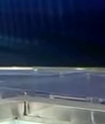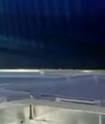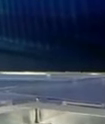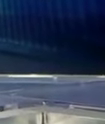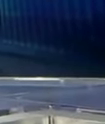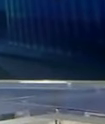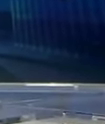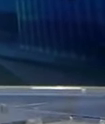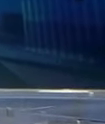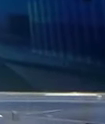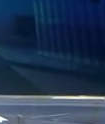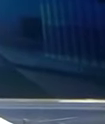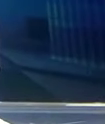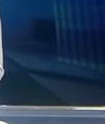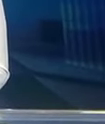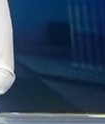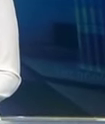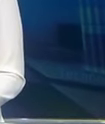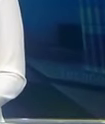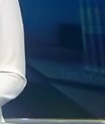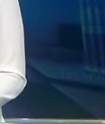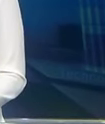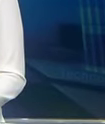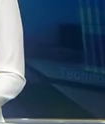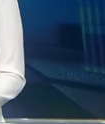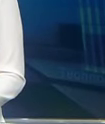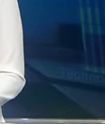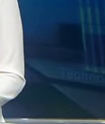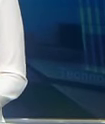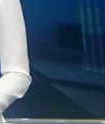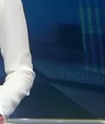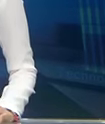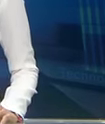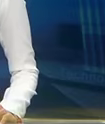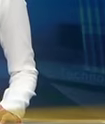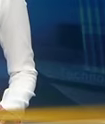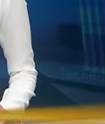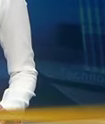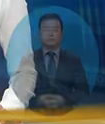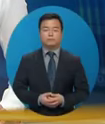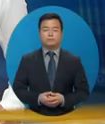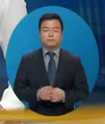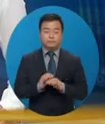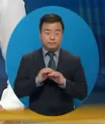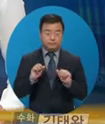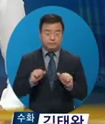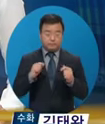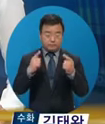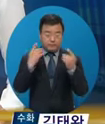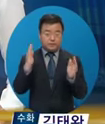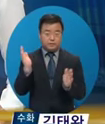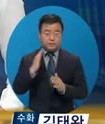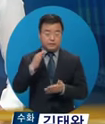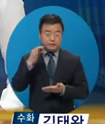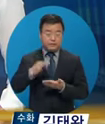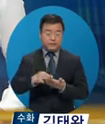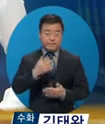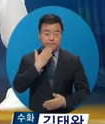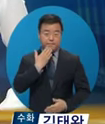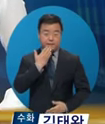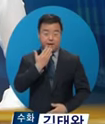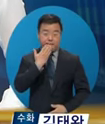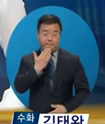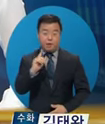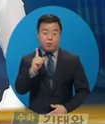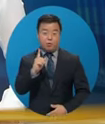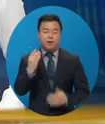시청자 여러분, 안녕하십니까? 이 대학생들이 저렴하고 또 빠르게 한끼 식사를 때울 수 있는 곳이 바로 학생